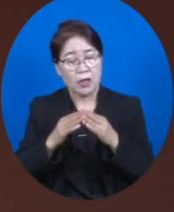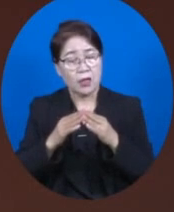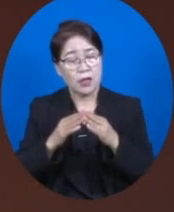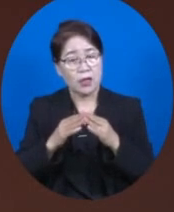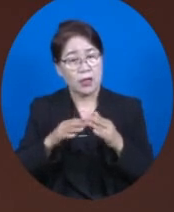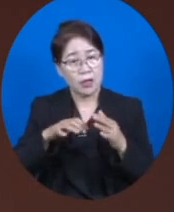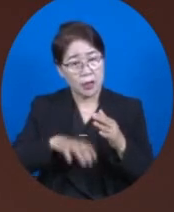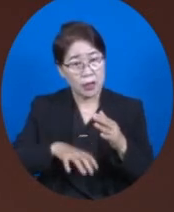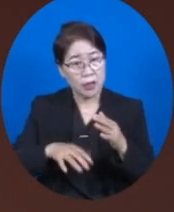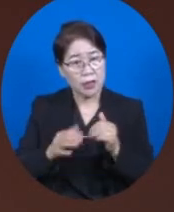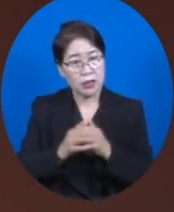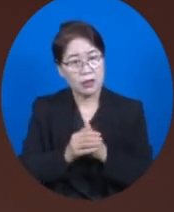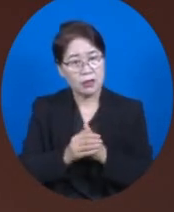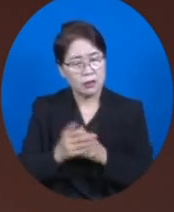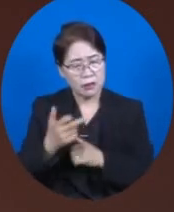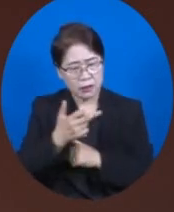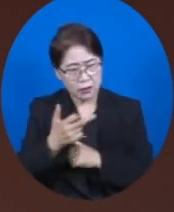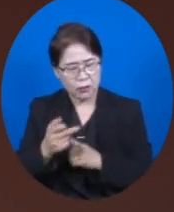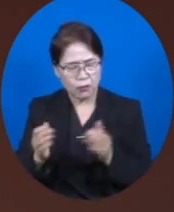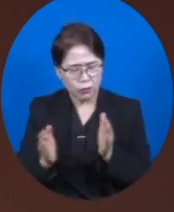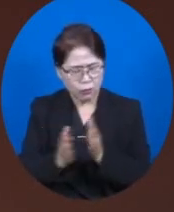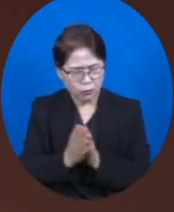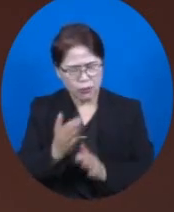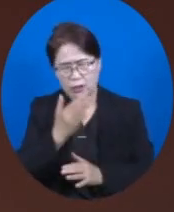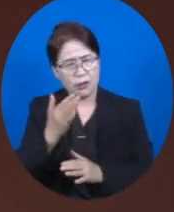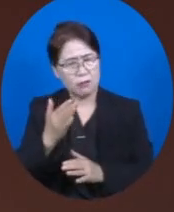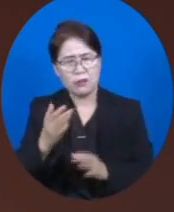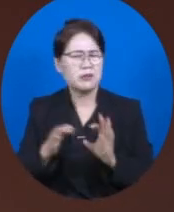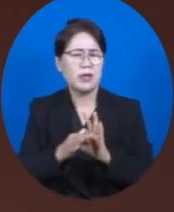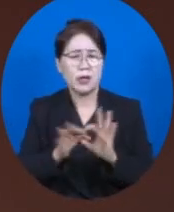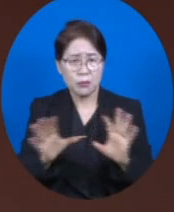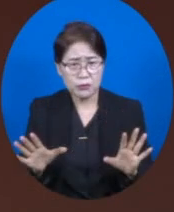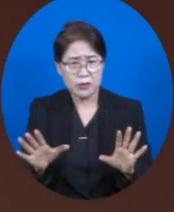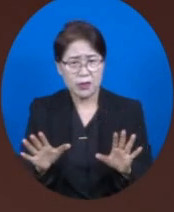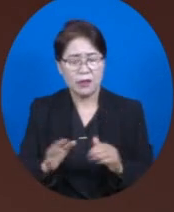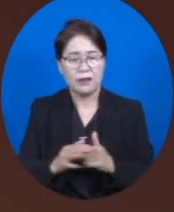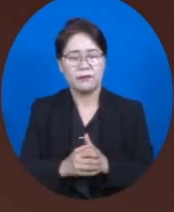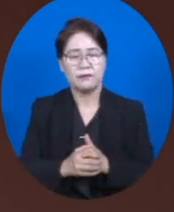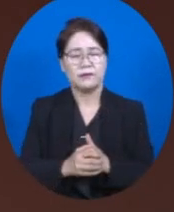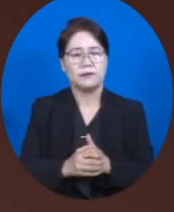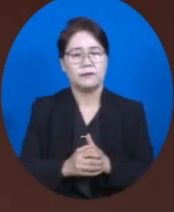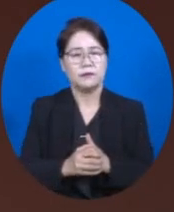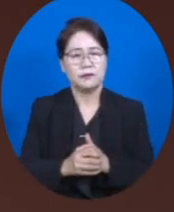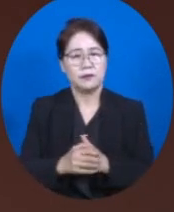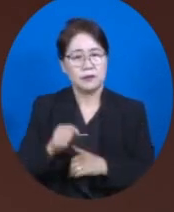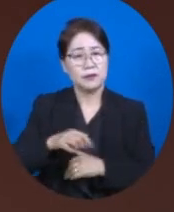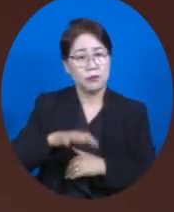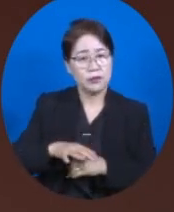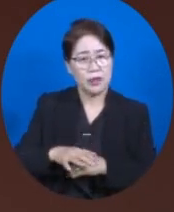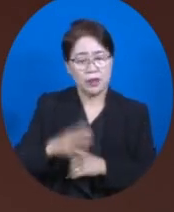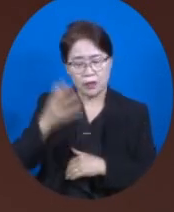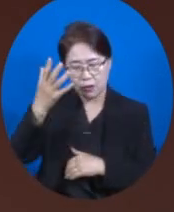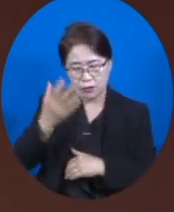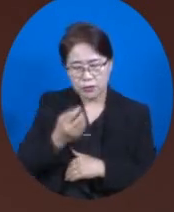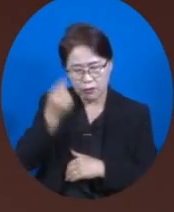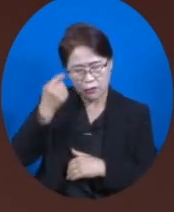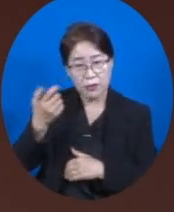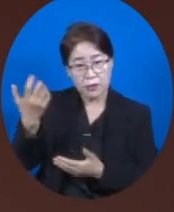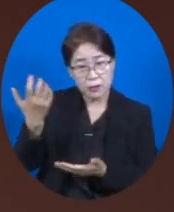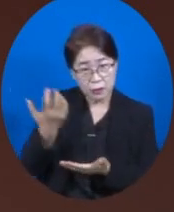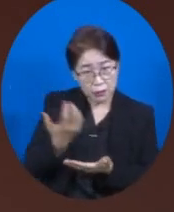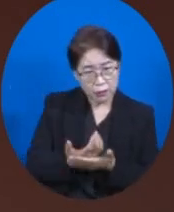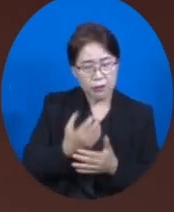건물의 크고 조금이나 화려함에 있는 것이 아닙니다 그곳에 성령께서 운행하시고